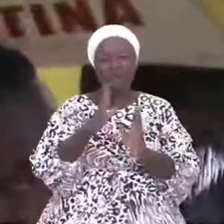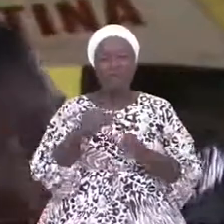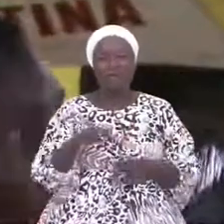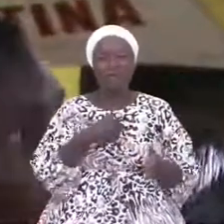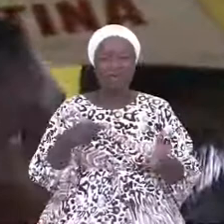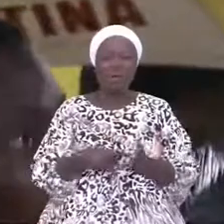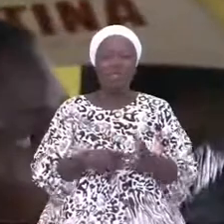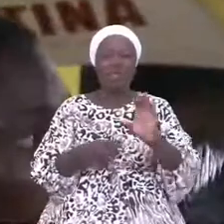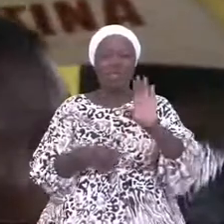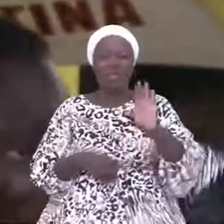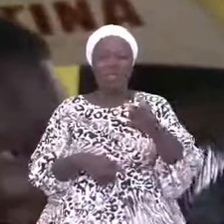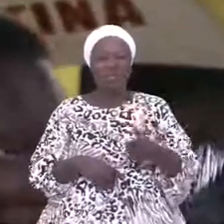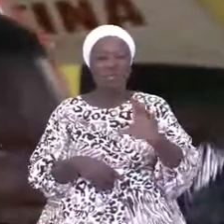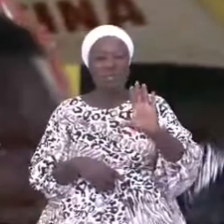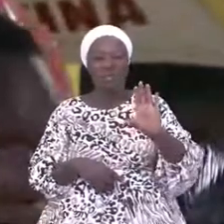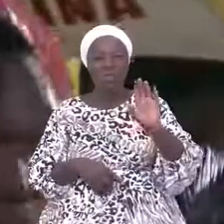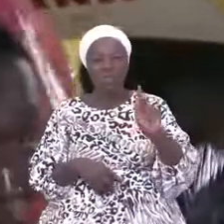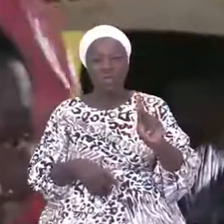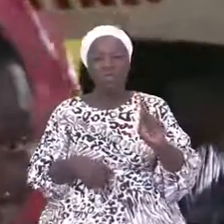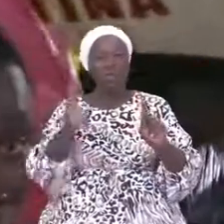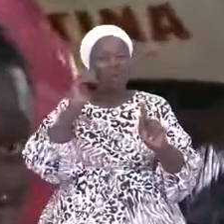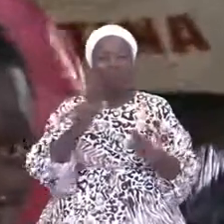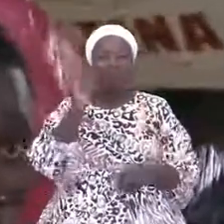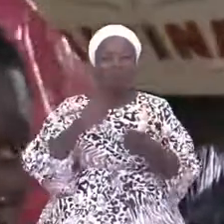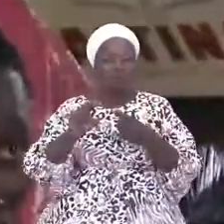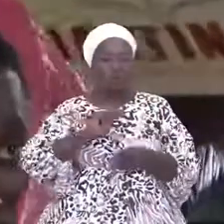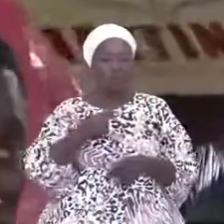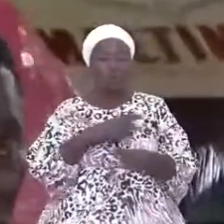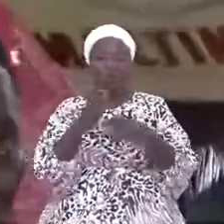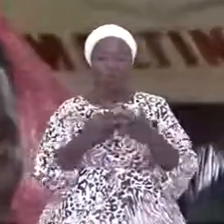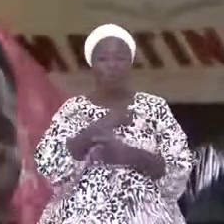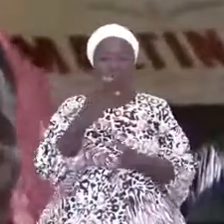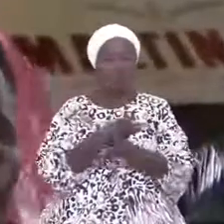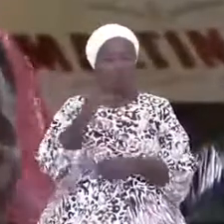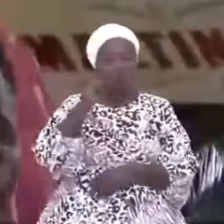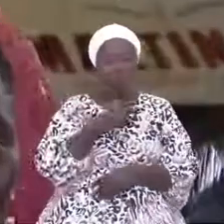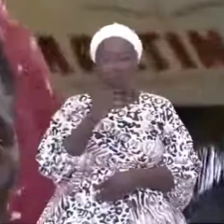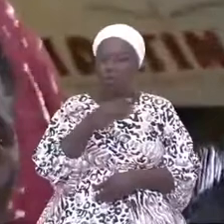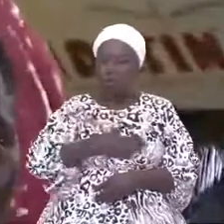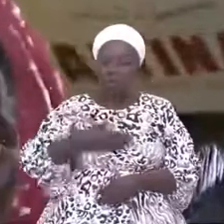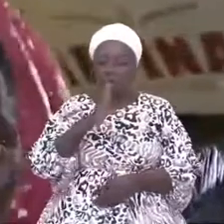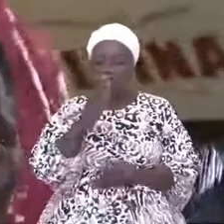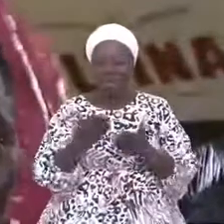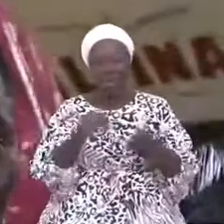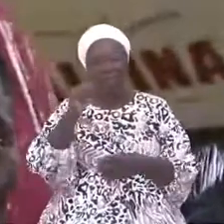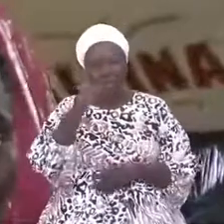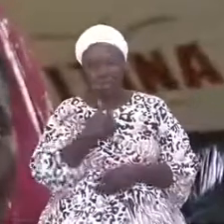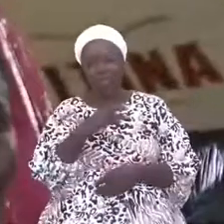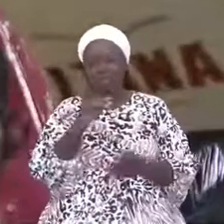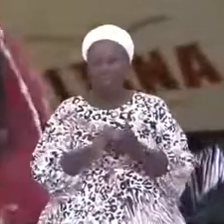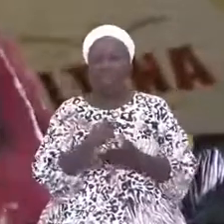le Seigneur, l'organisateur de JCK, va nous prêcher encore demain.